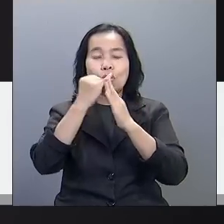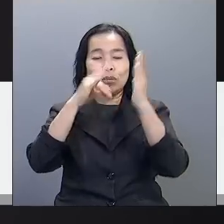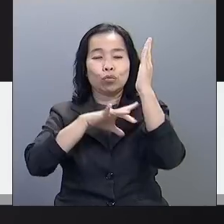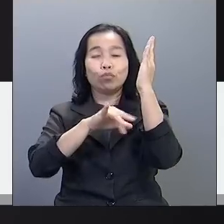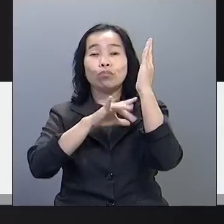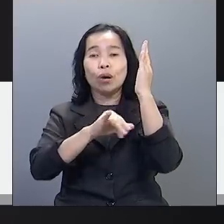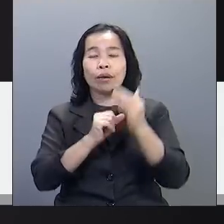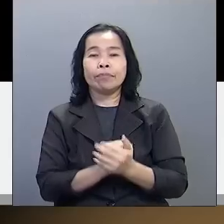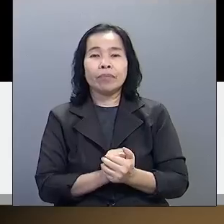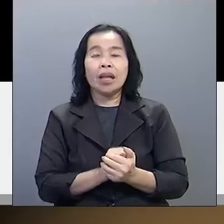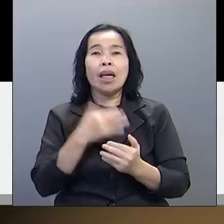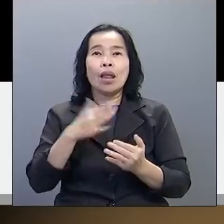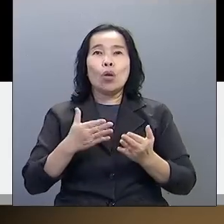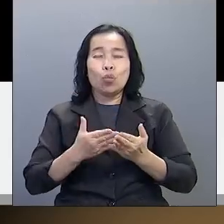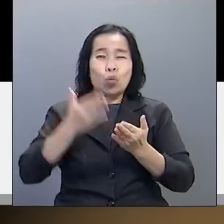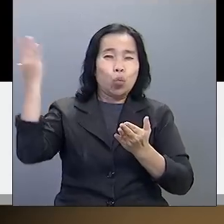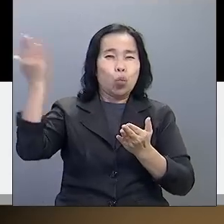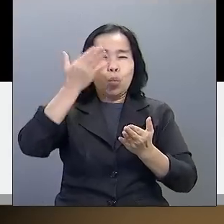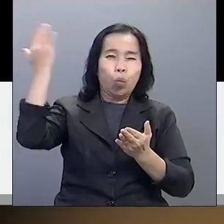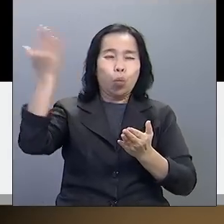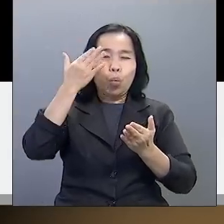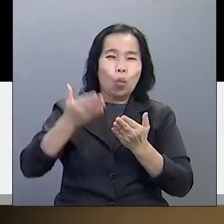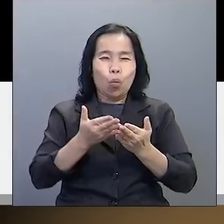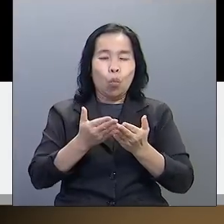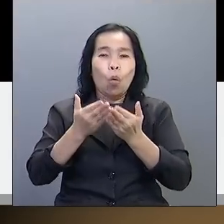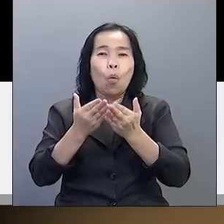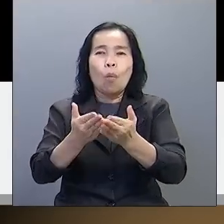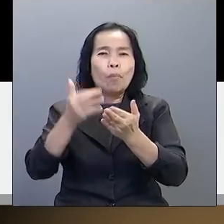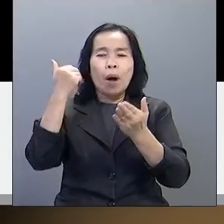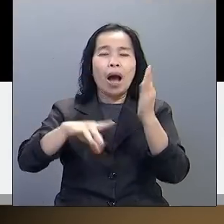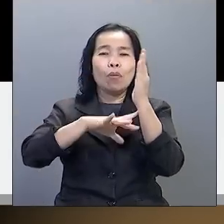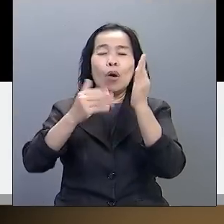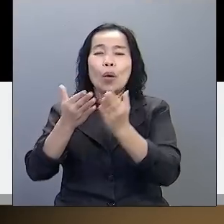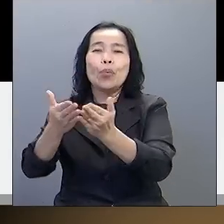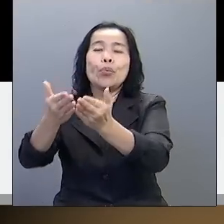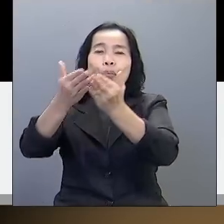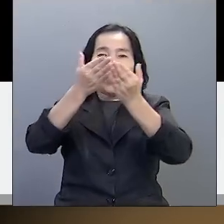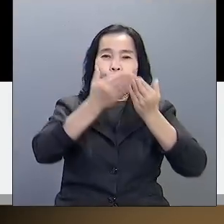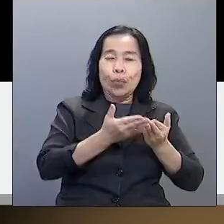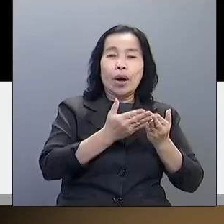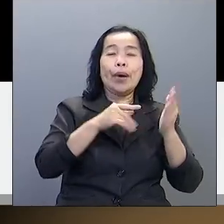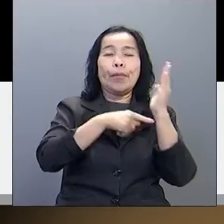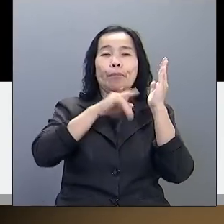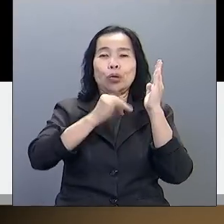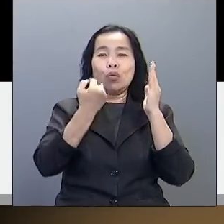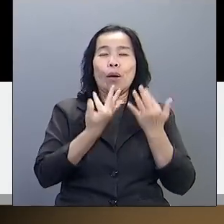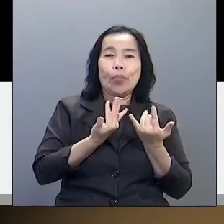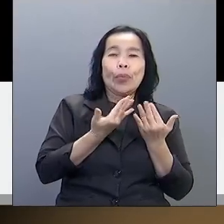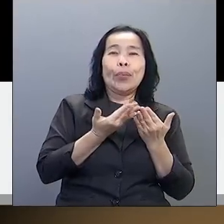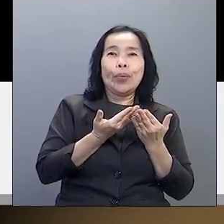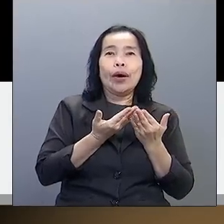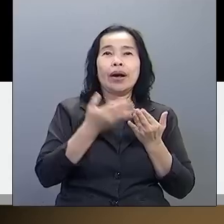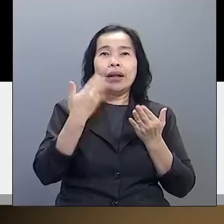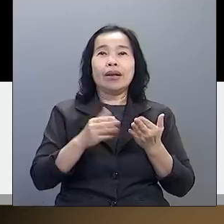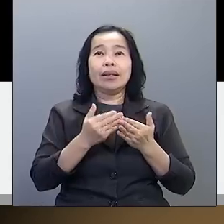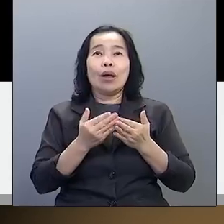ค่ะระหว่างนั้นคลื่นลมแรงจนทำให้จอดที่ชุมพรไม่ได้ต้องกลับมาที่บางสะพานจังหวัดประจวบคีรีขันธ์ซึ่งใน